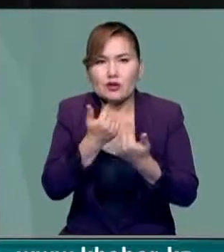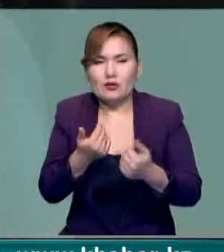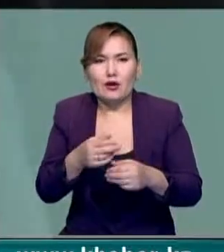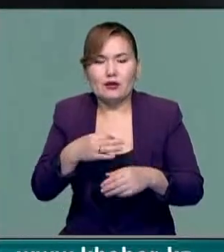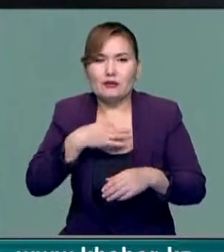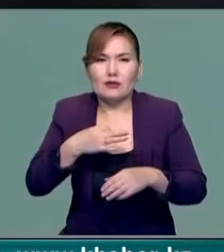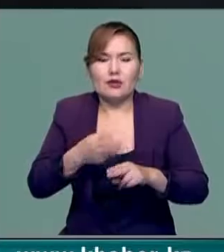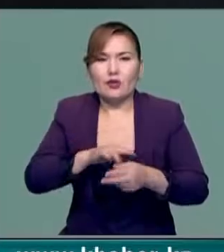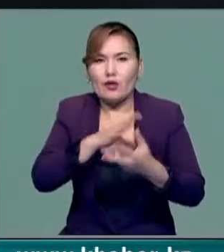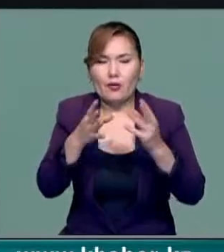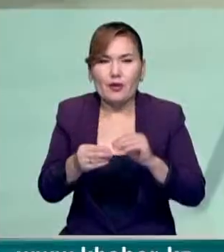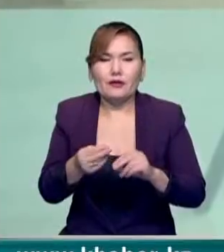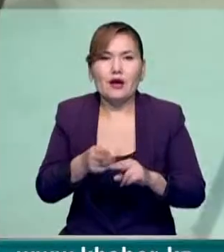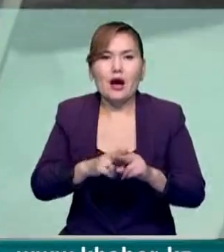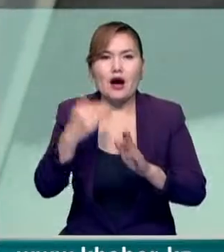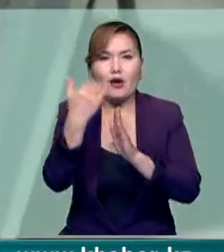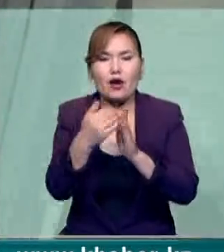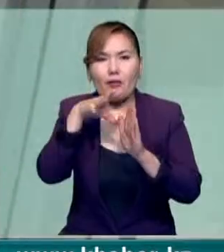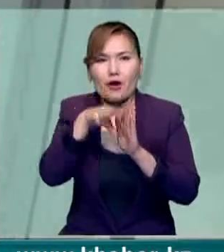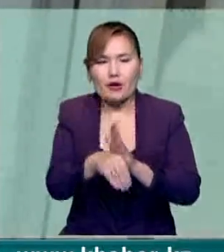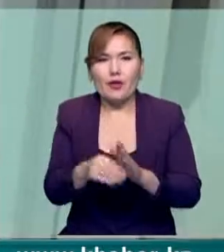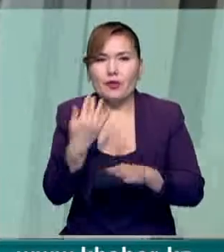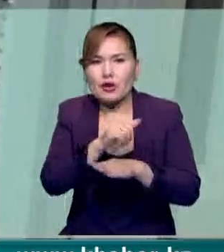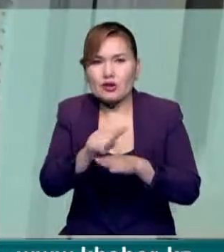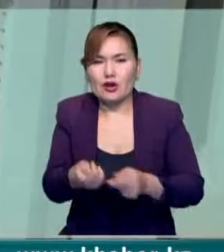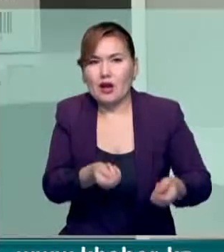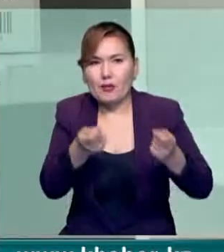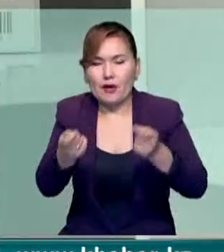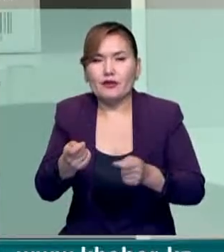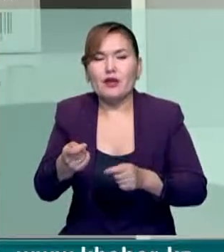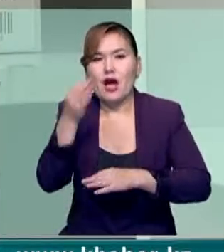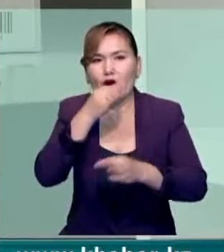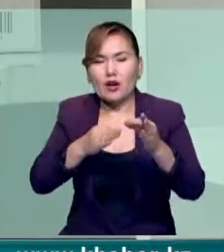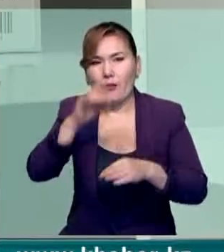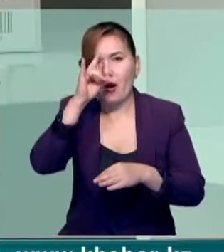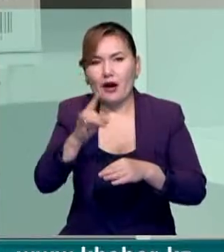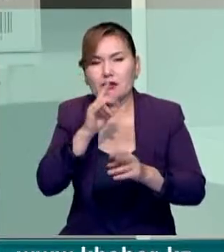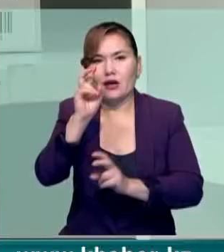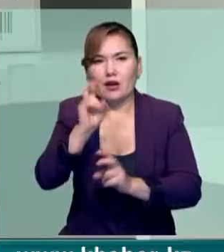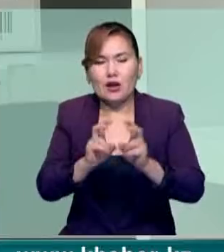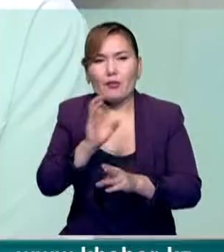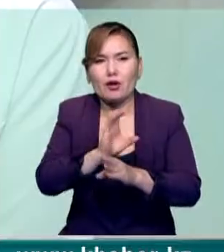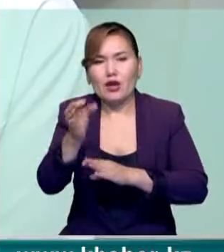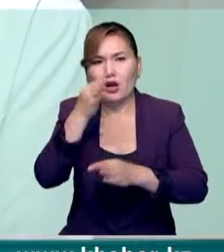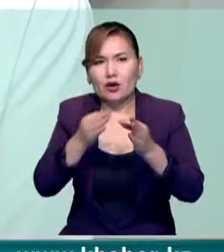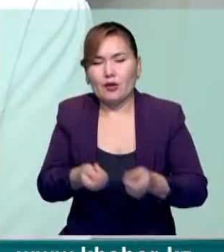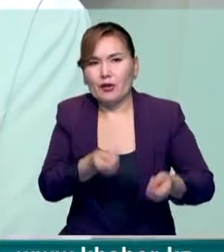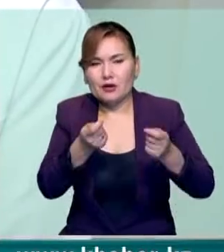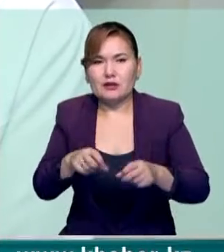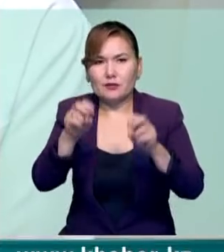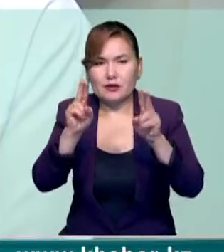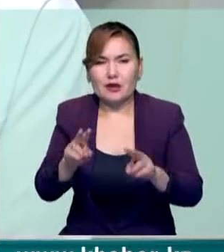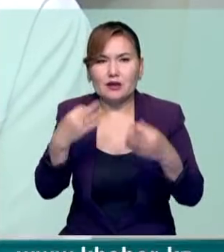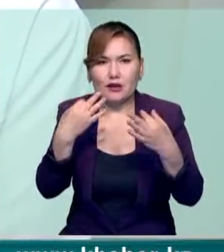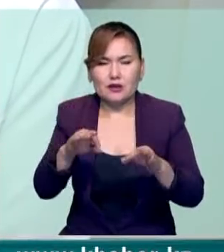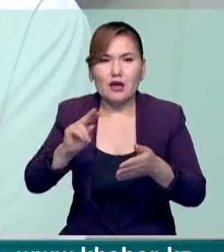Себебі орталықтандырылған жүйе СК фармация арқылы жеткізілетін отандық және шетелдік препараттар тиісті сертификатқа ие. Кейбіреуге